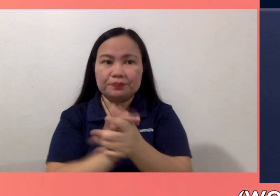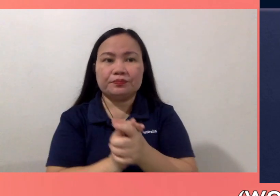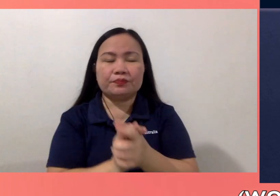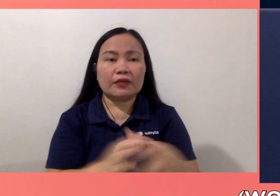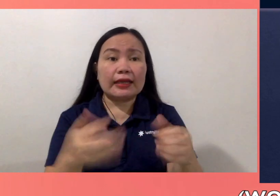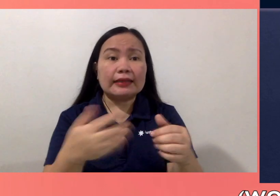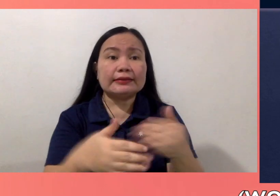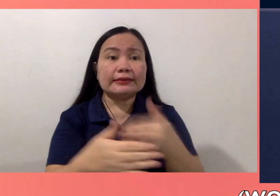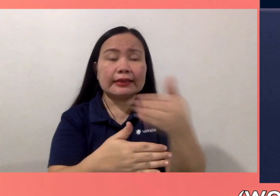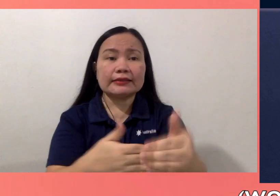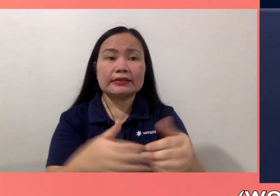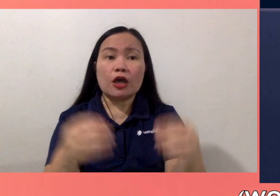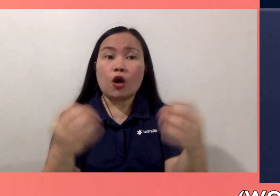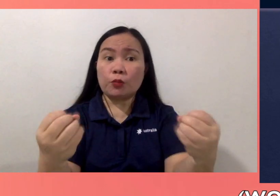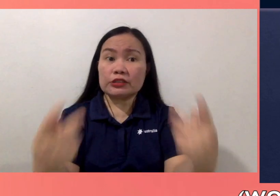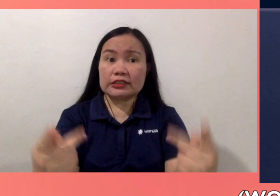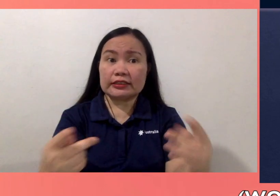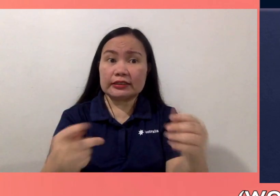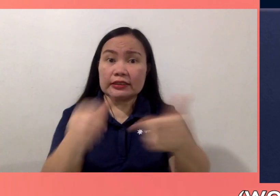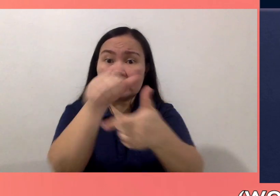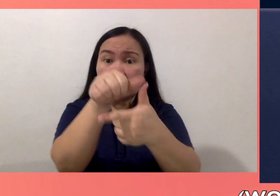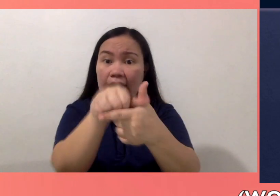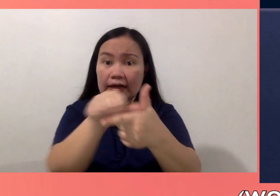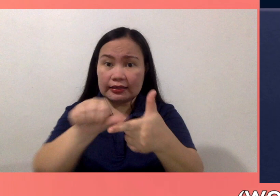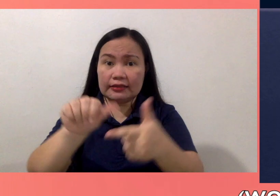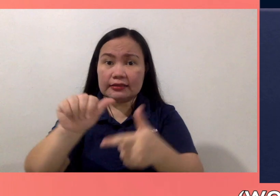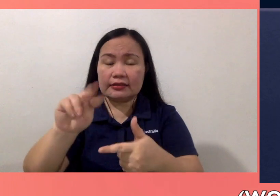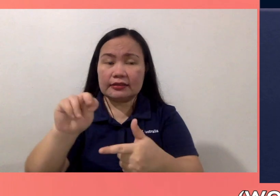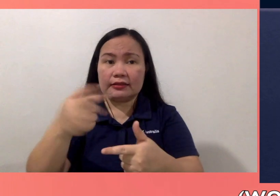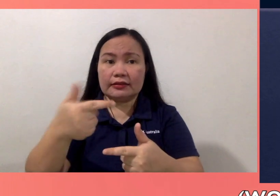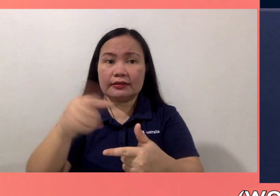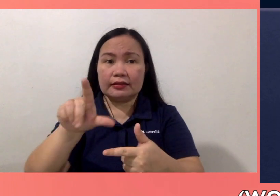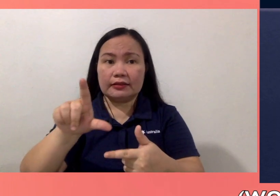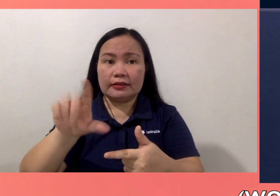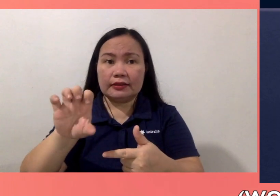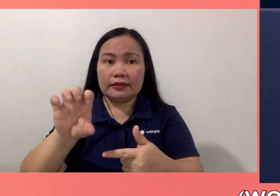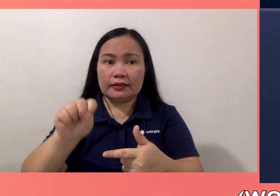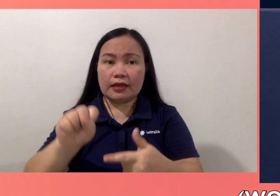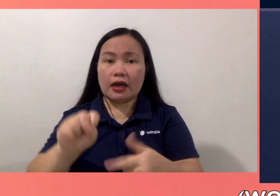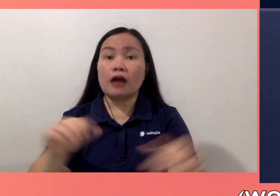opposite angles are congruent. So, sabi sa